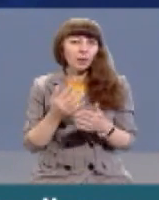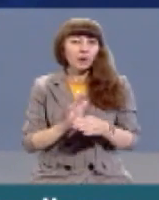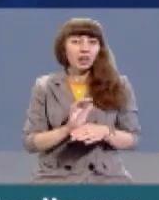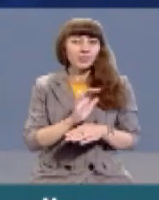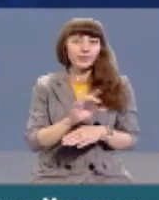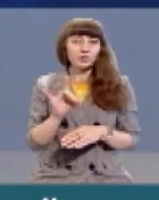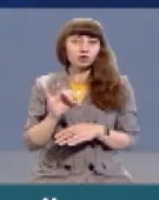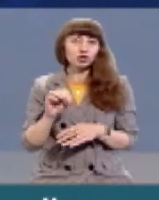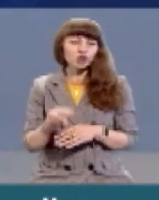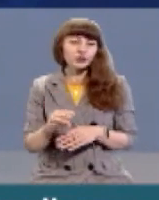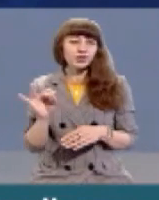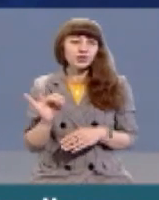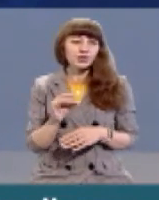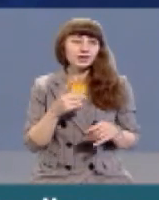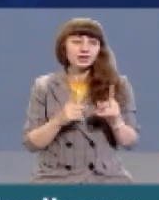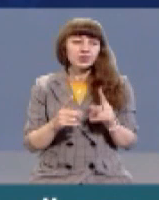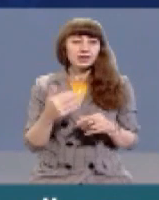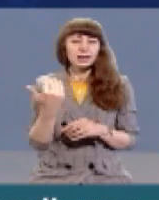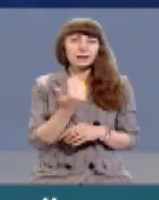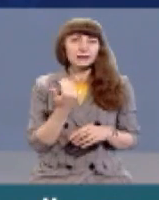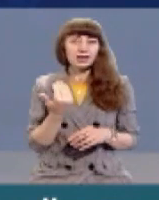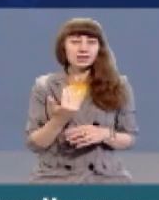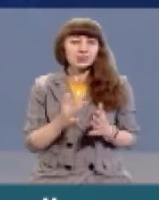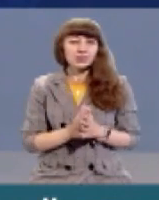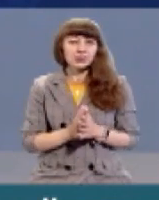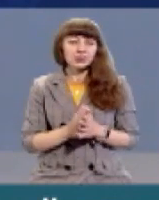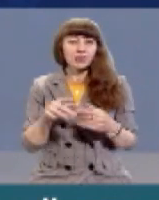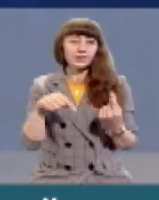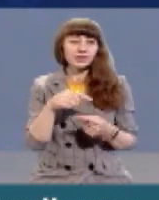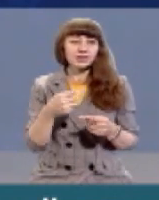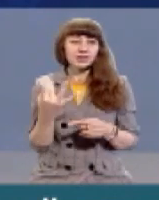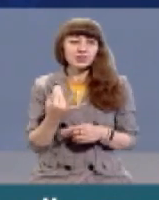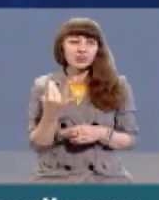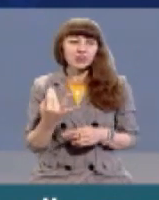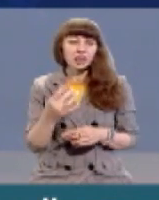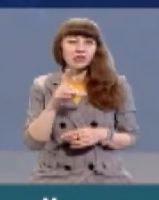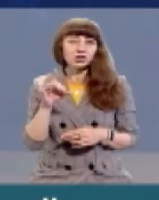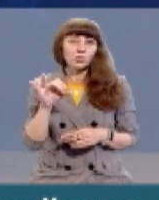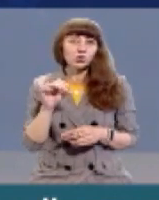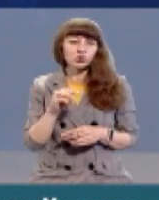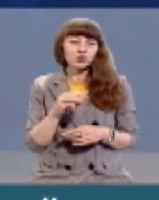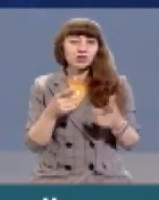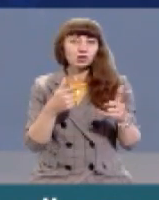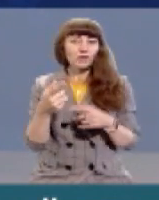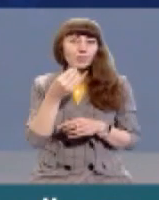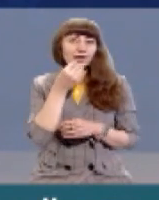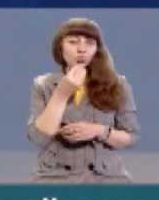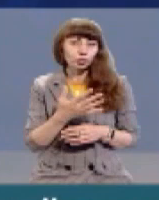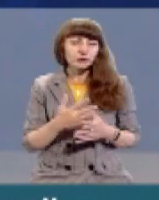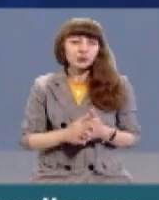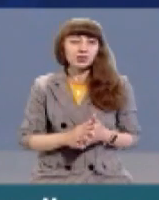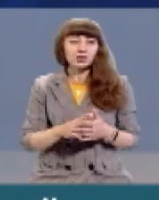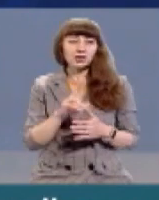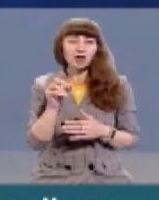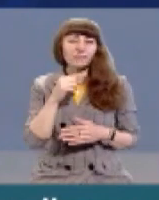бюджет региона и, конечно же, для нас, для нашего бизнеса интересен экспорт готовой продукции как